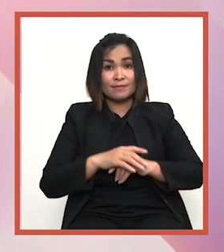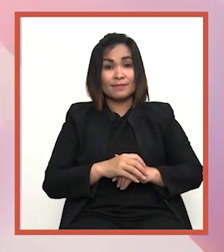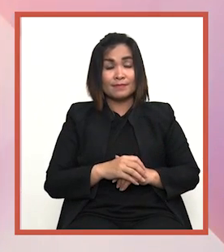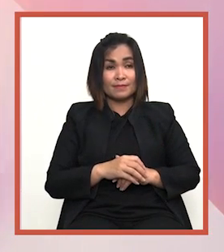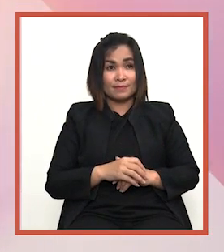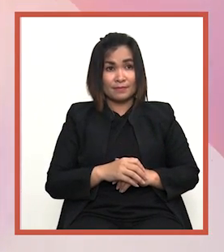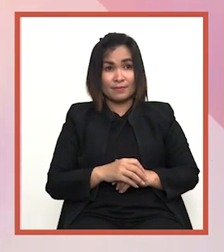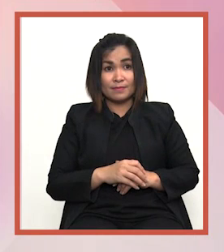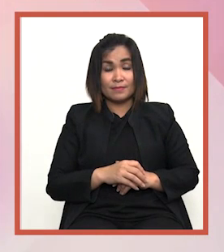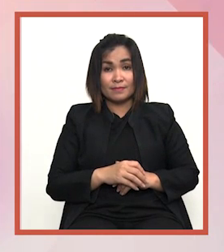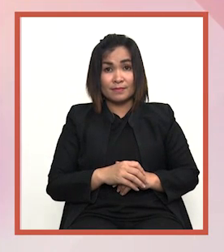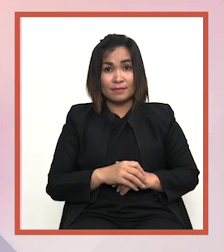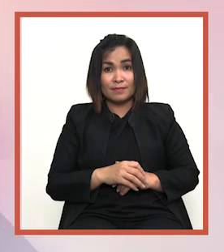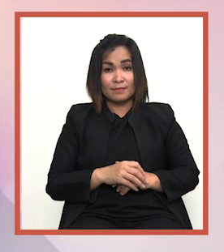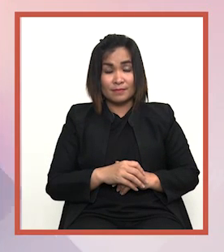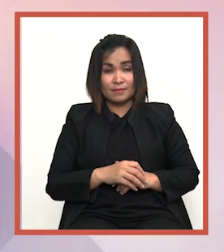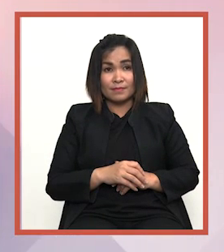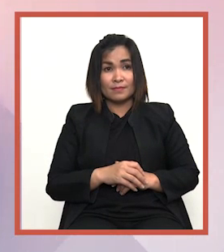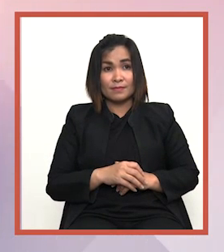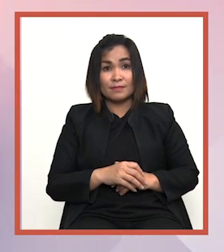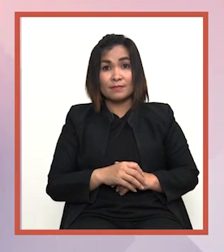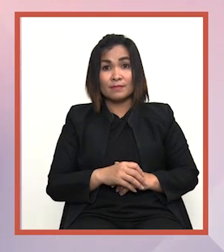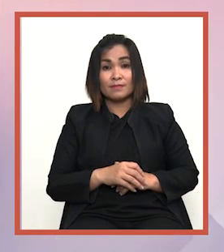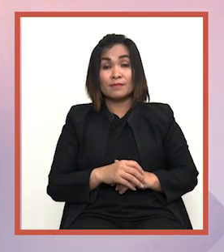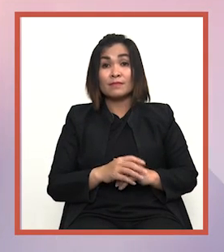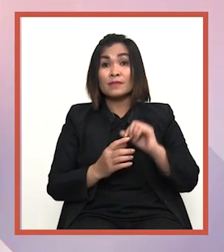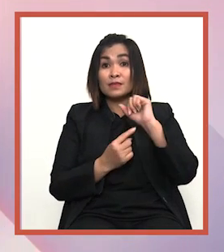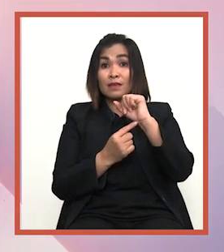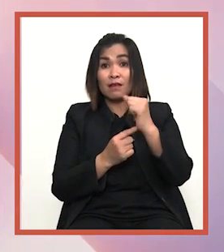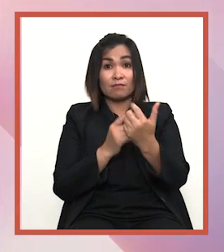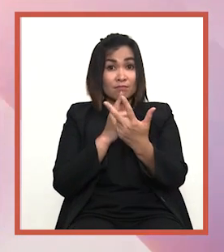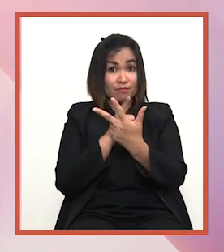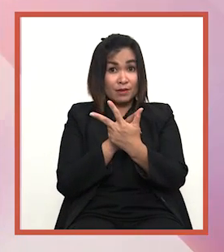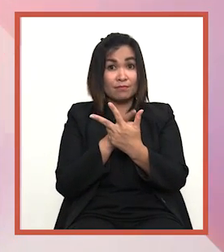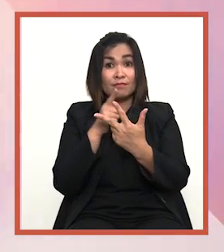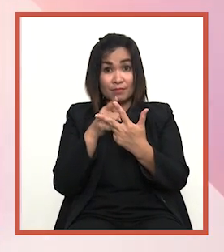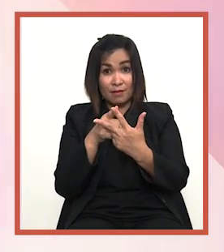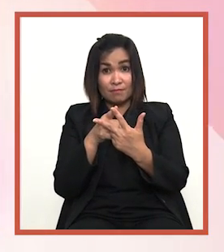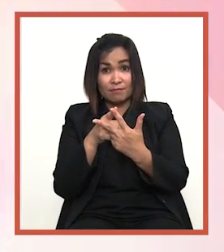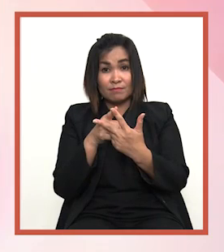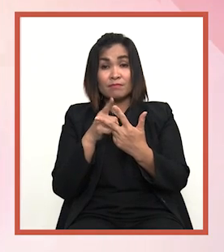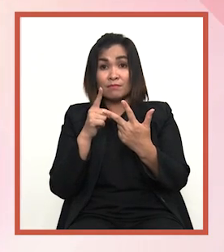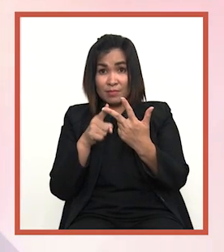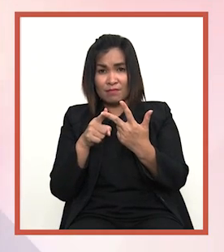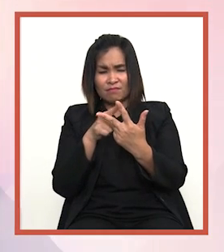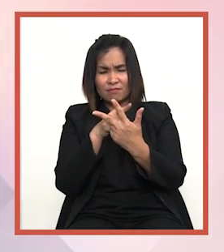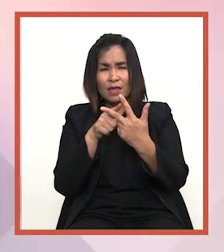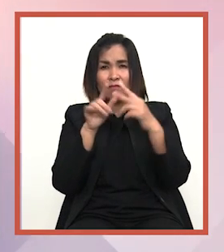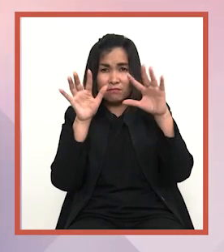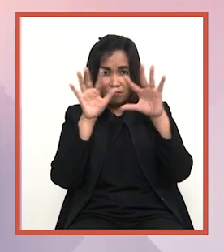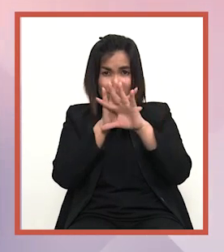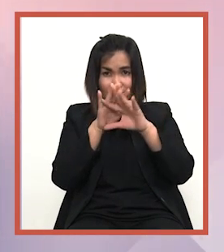ครับมีหัวลูกศรนะครับสัญลักษณ์นะครับแบบงานสมบูรณ์แบบการทำงานแบบงานติดตั้ง